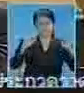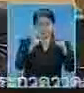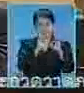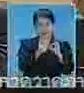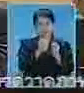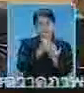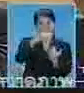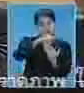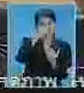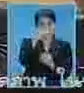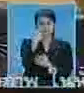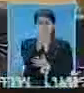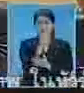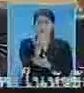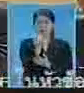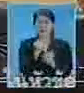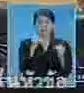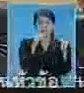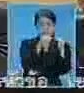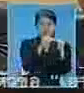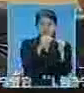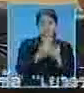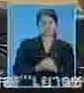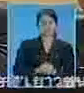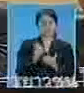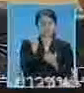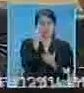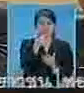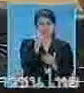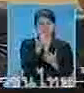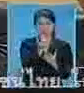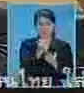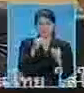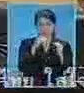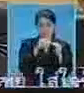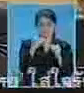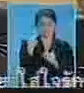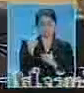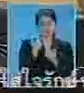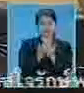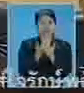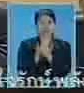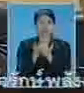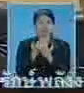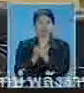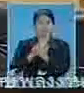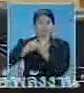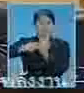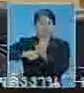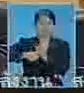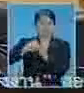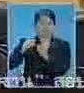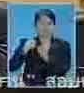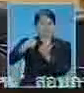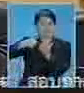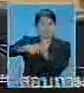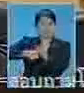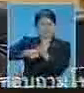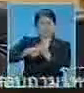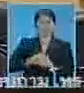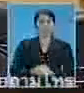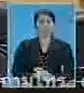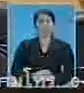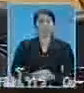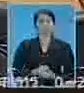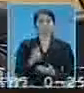ดผู้ที่จะมารับสิทธิ์การจำหน่ายสลากนี้ก็คือการวางเงินมัดจำเพราะนั้นในส่วน